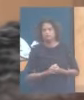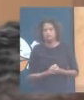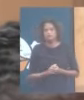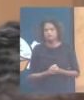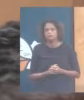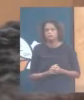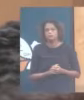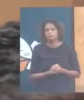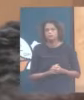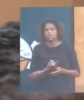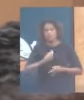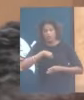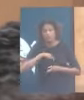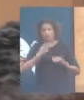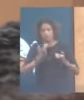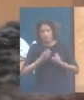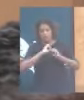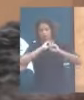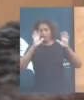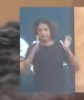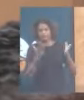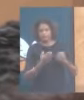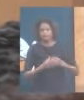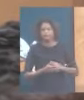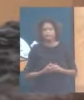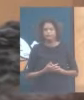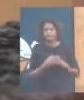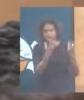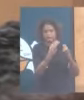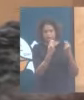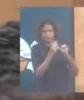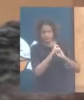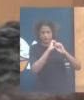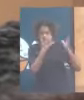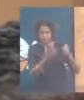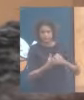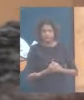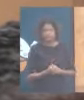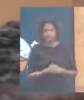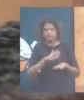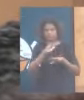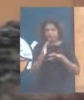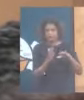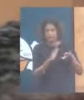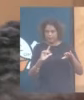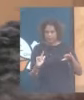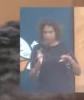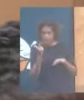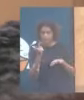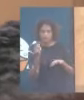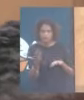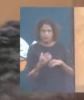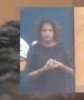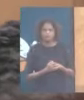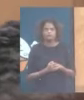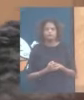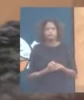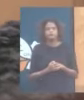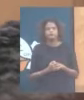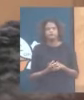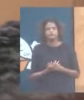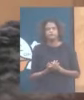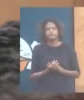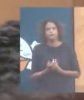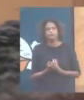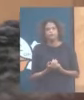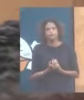nous souhaitons avoir des éclaircissements. Ça, c'est le premier aspect de ma question. La seconde porte sur un autre satellite.